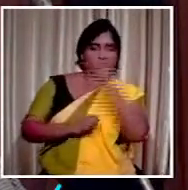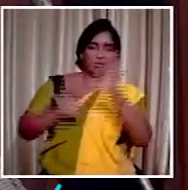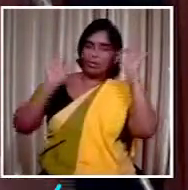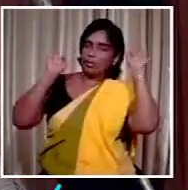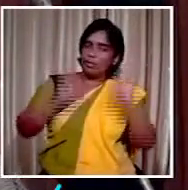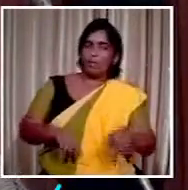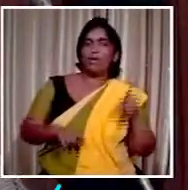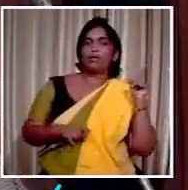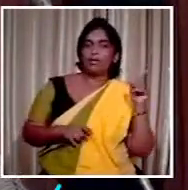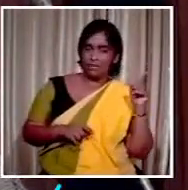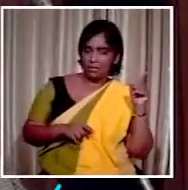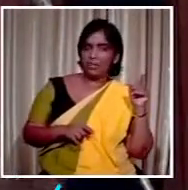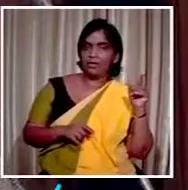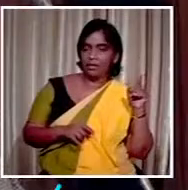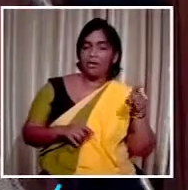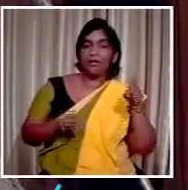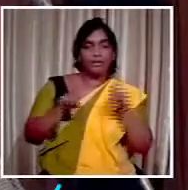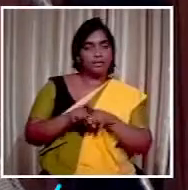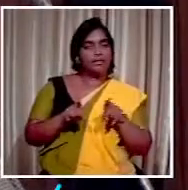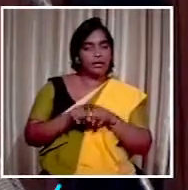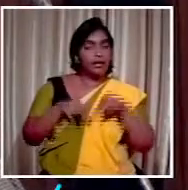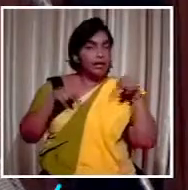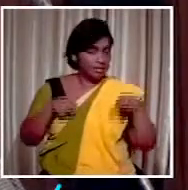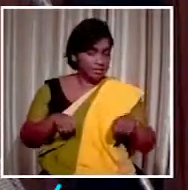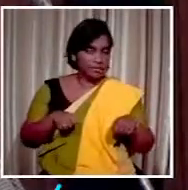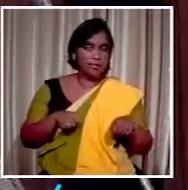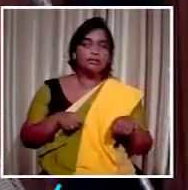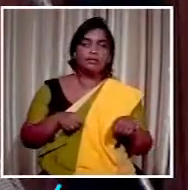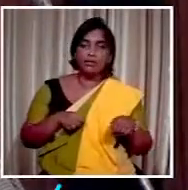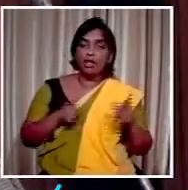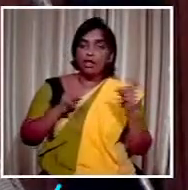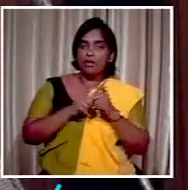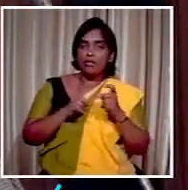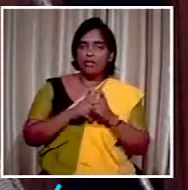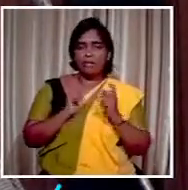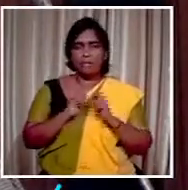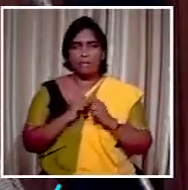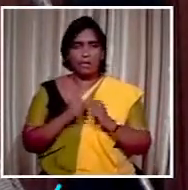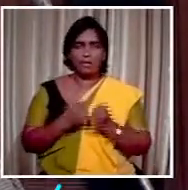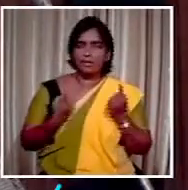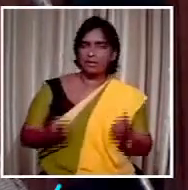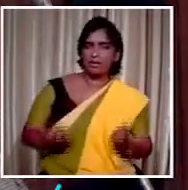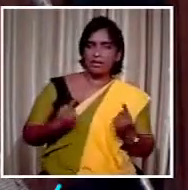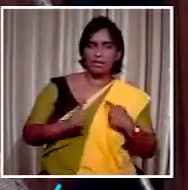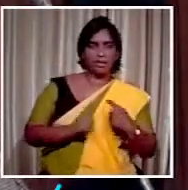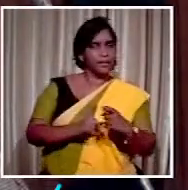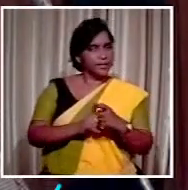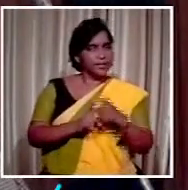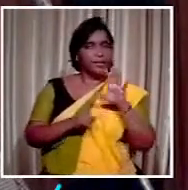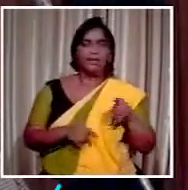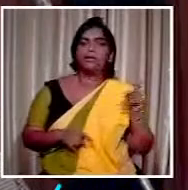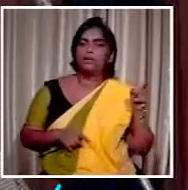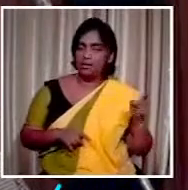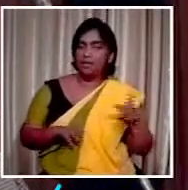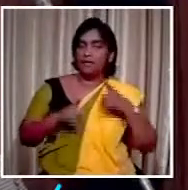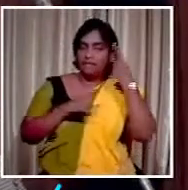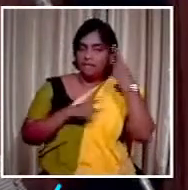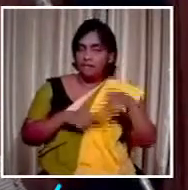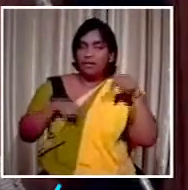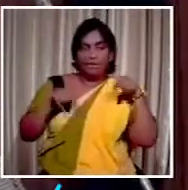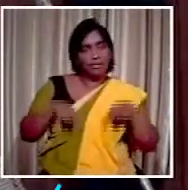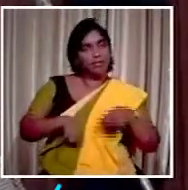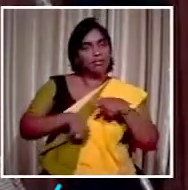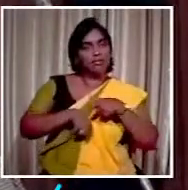කියලා. ඒක නිසා තමයි අද මේ ඩොලර් ප්‍රශ්නය අද උග්‍ර වෙලා තියෙන්නේ. ඒක නිසා මේ